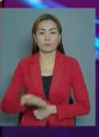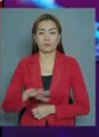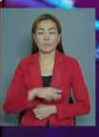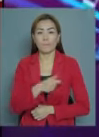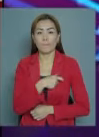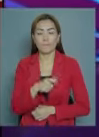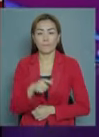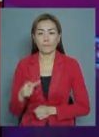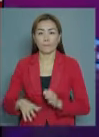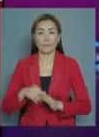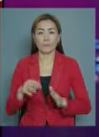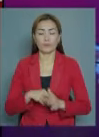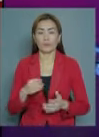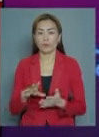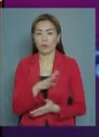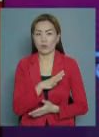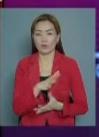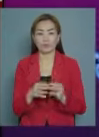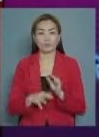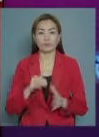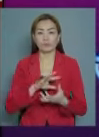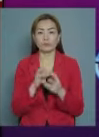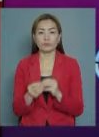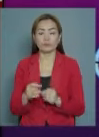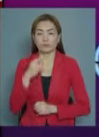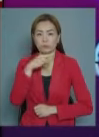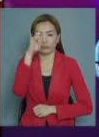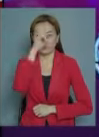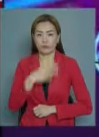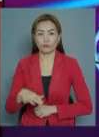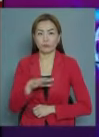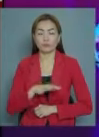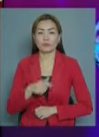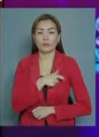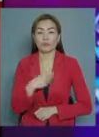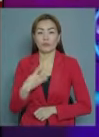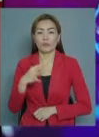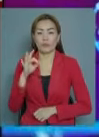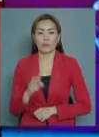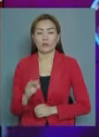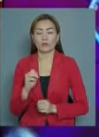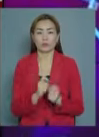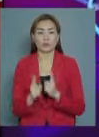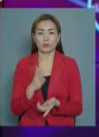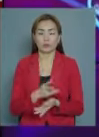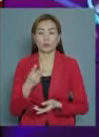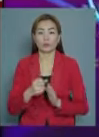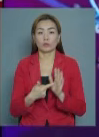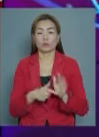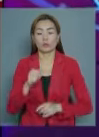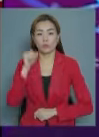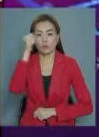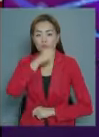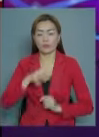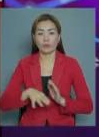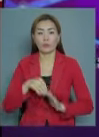сенат депутаттарының сайлауы өткен болатын. Сайлау қорытындысымен Қазақстан Республикасы сенаты 40%-ға өзгерді. 2017 жылы